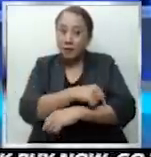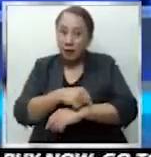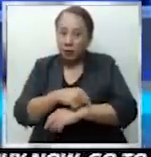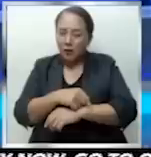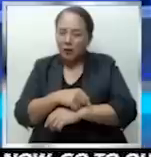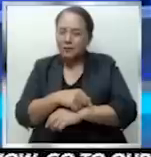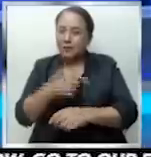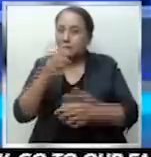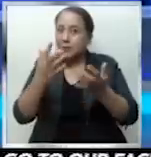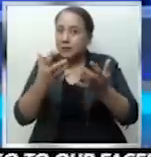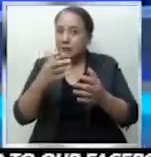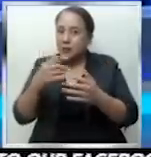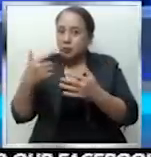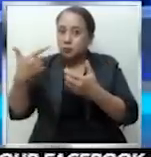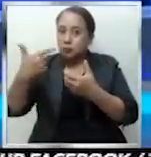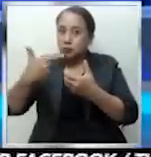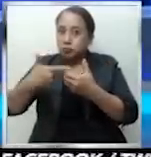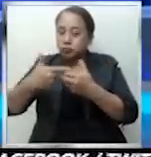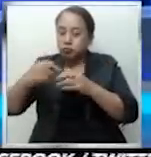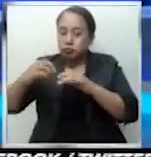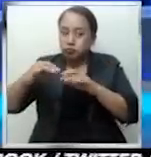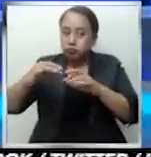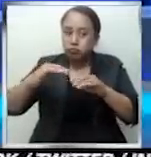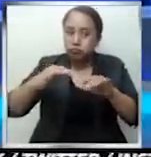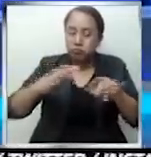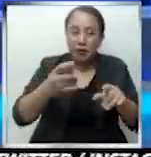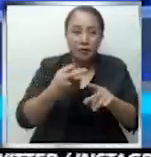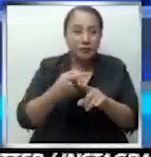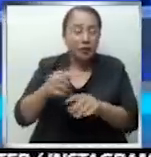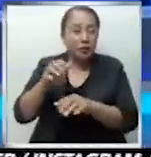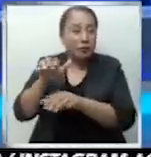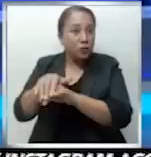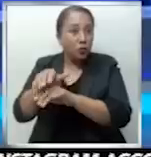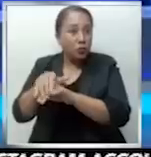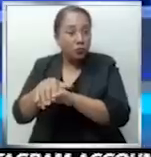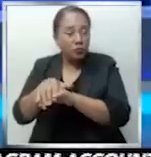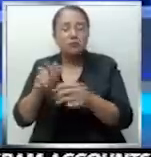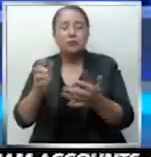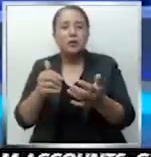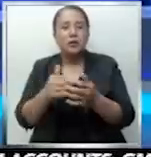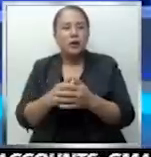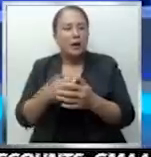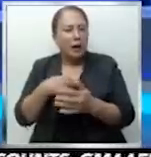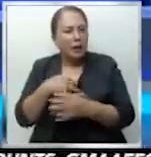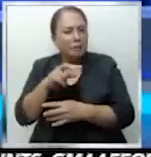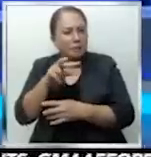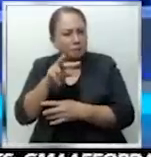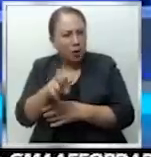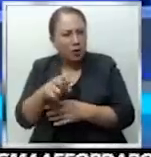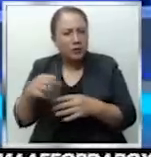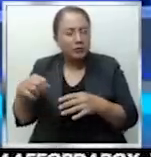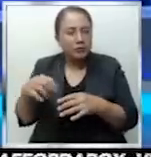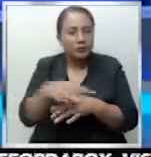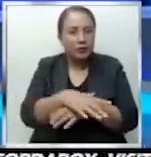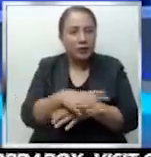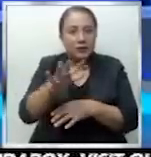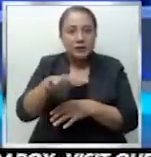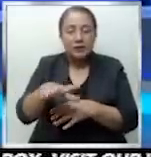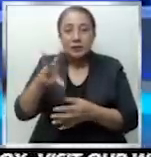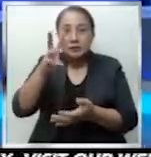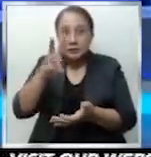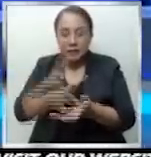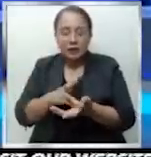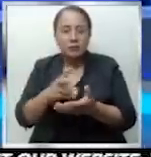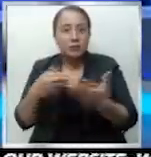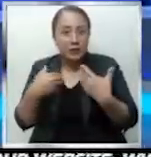na langis mula sa lumubog na oil tanker sa Oriental Mindoro. At may namataan ngang epekto niyan sa isang bayan doon.